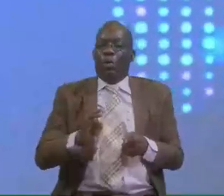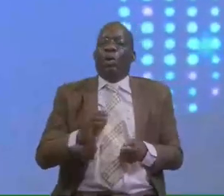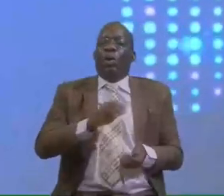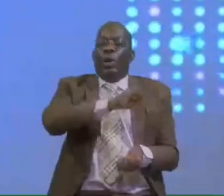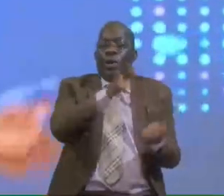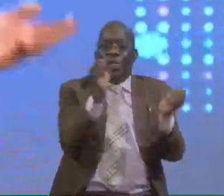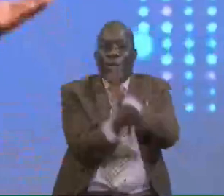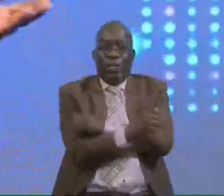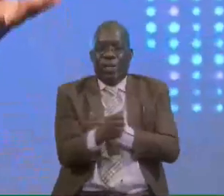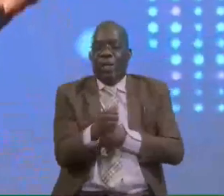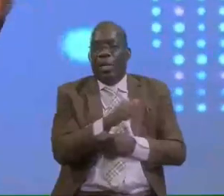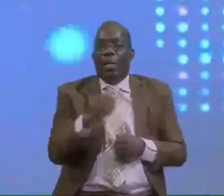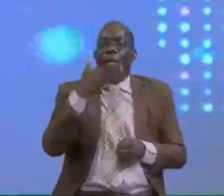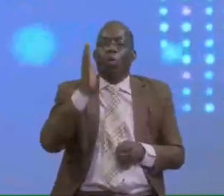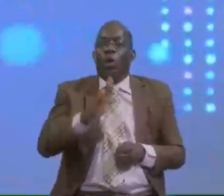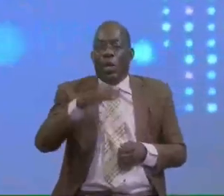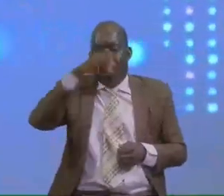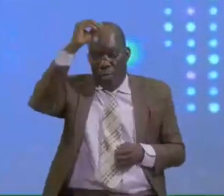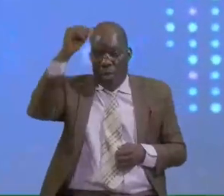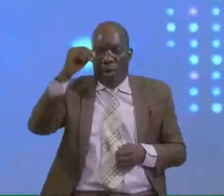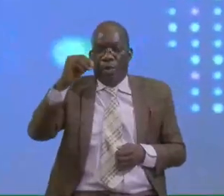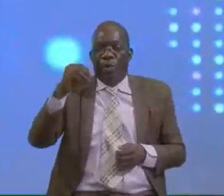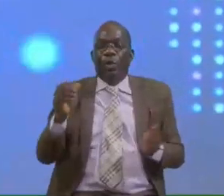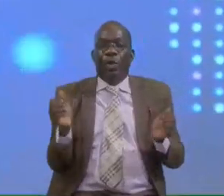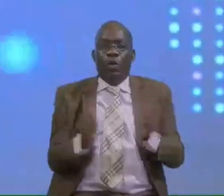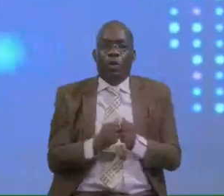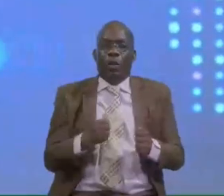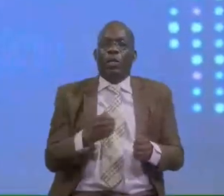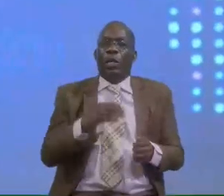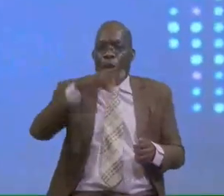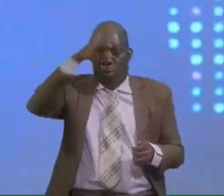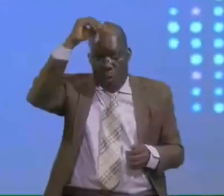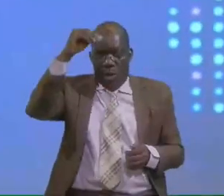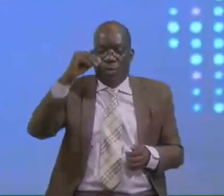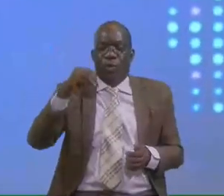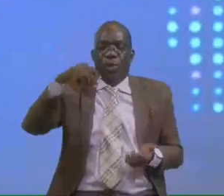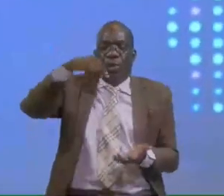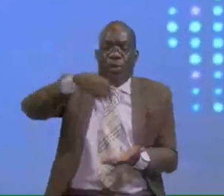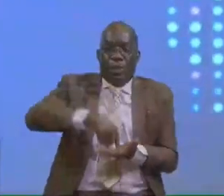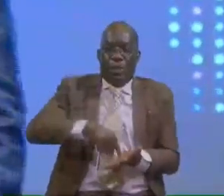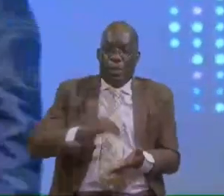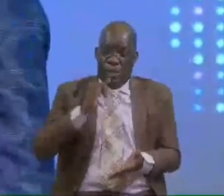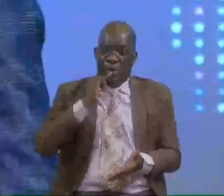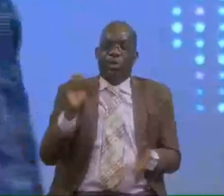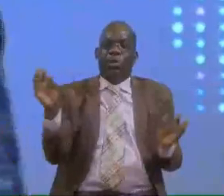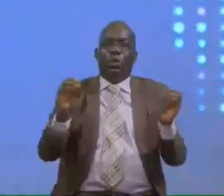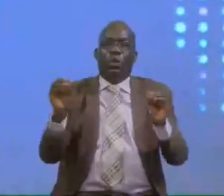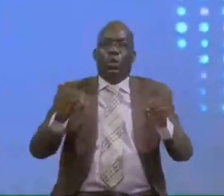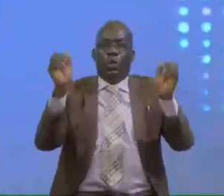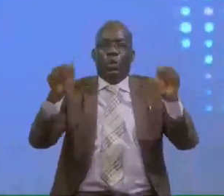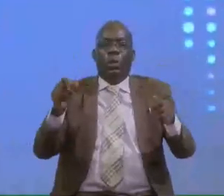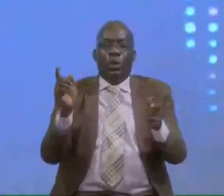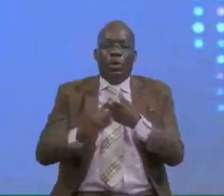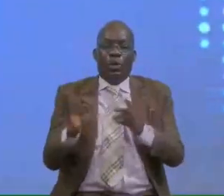Convertis le méchant. Aux hommes, cela est impossible.